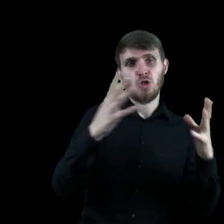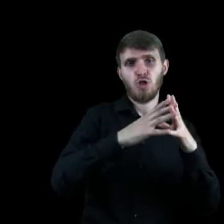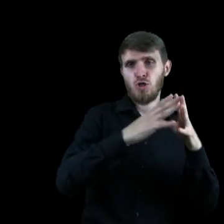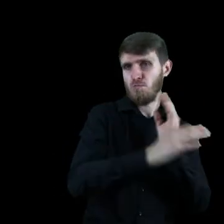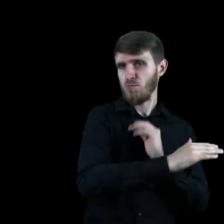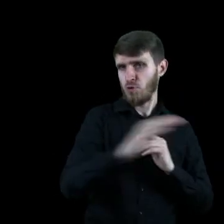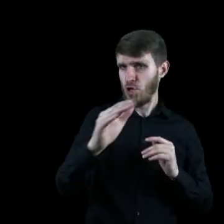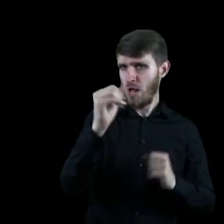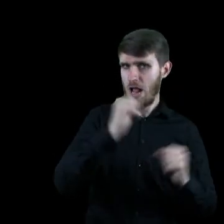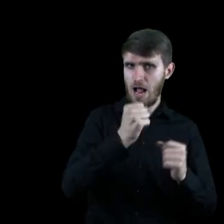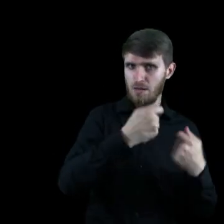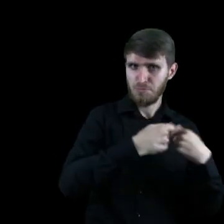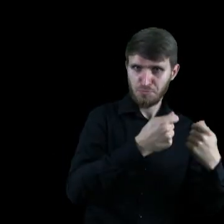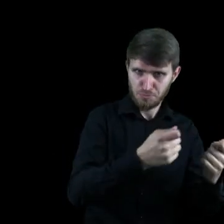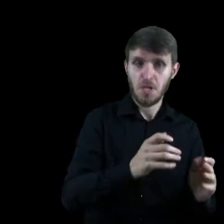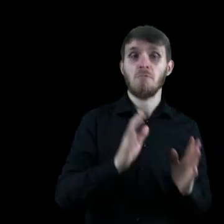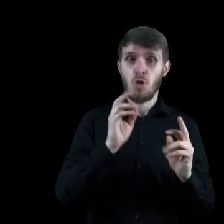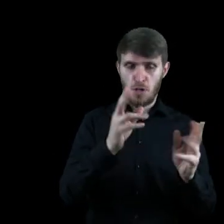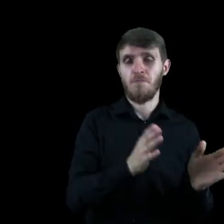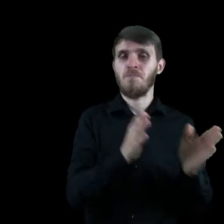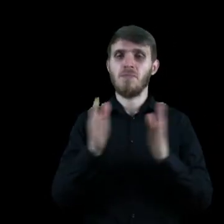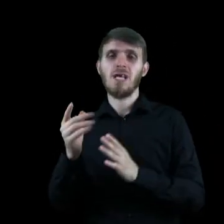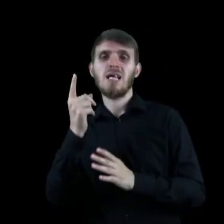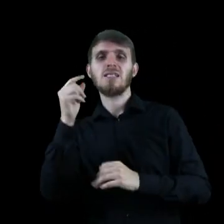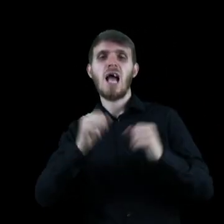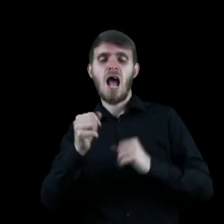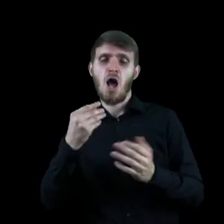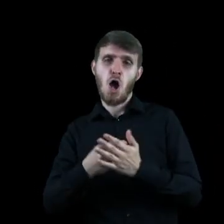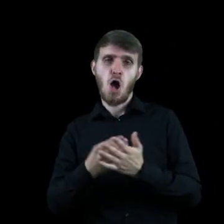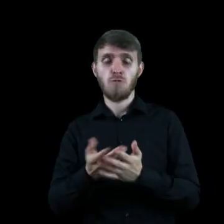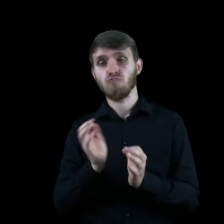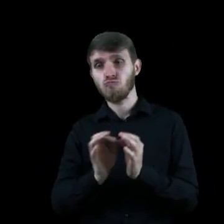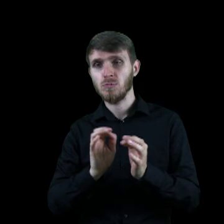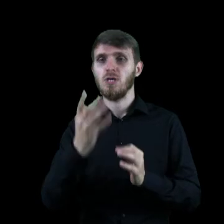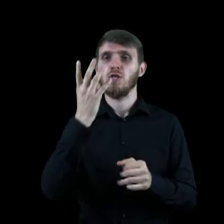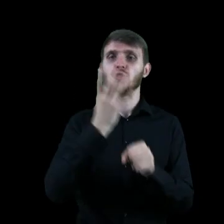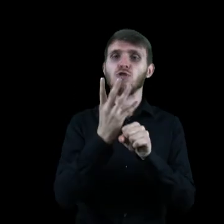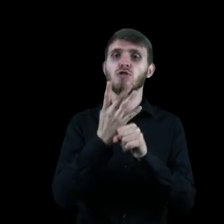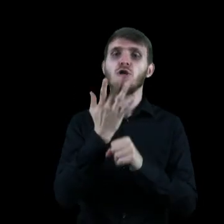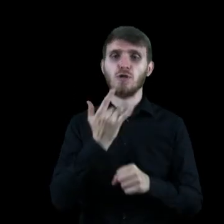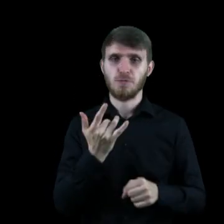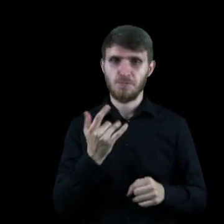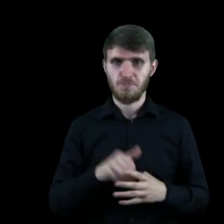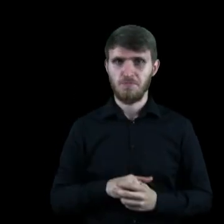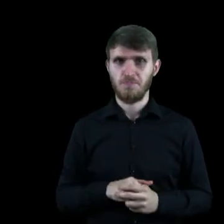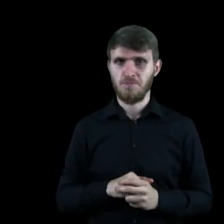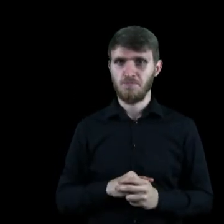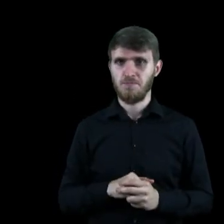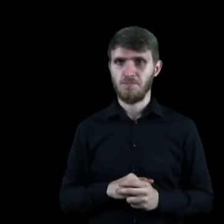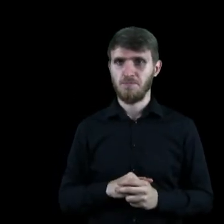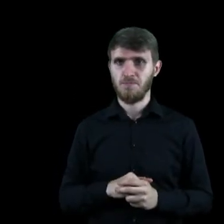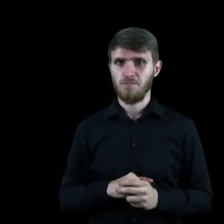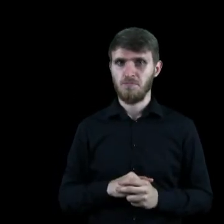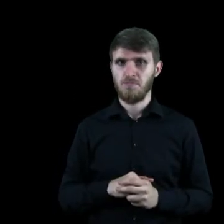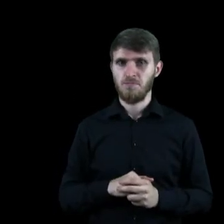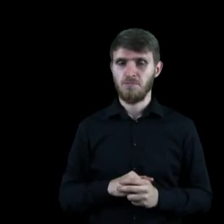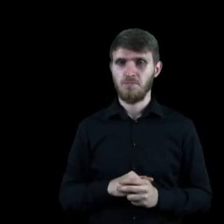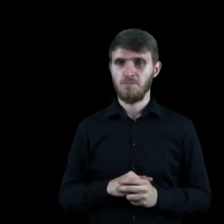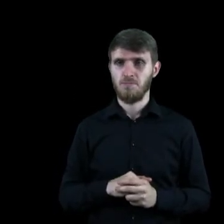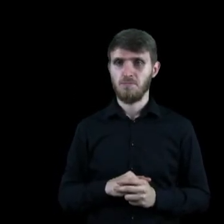milionów akcji, to w naszym przypadku na jedną akcję przypada wartość aktywów